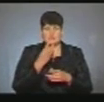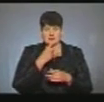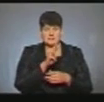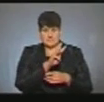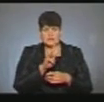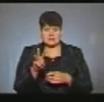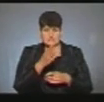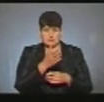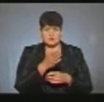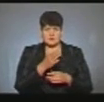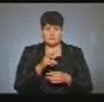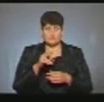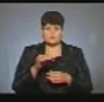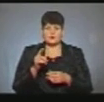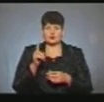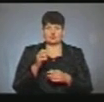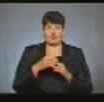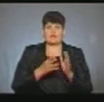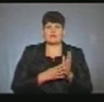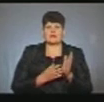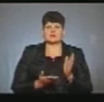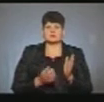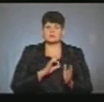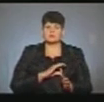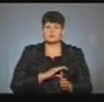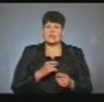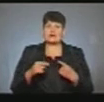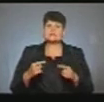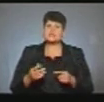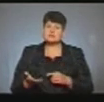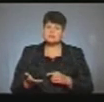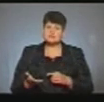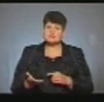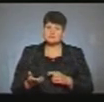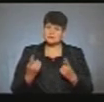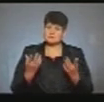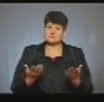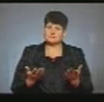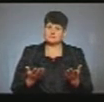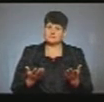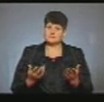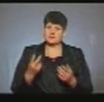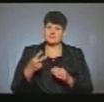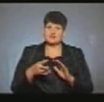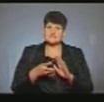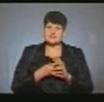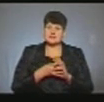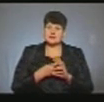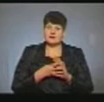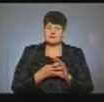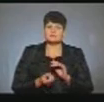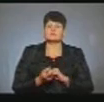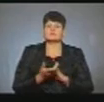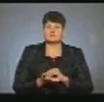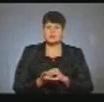зараз виходжу Пушкіна 1, 119 споживачів. Різниця досить суттєва. 29 споживачів ніби появилося,